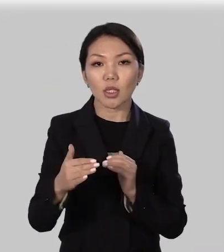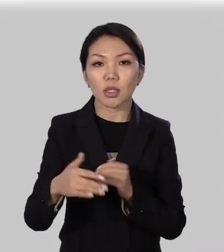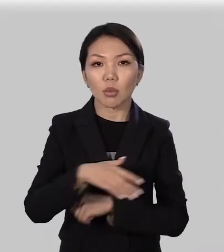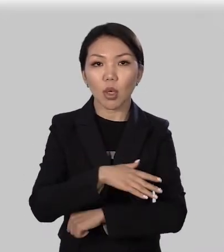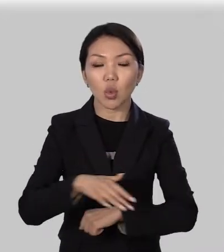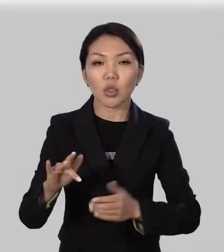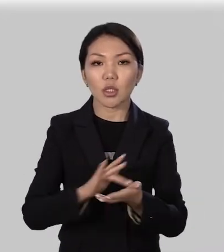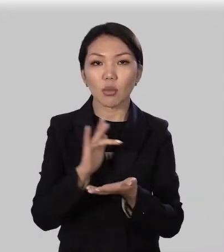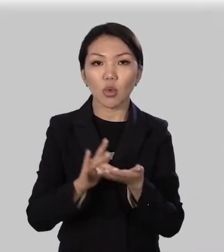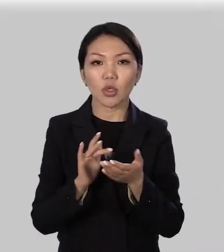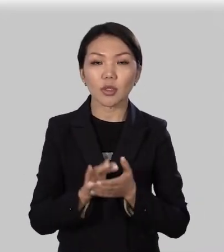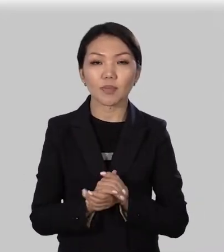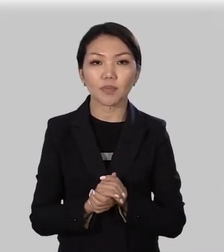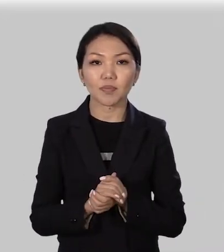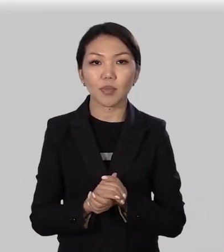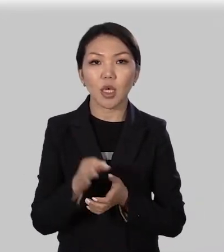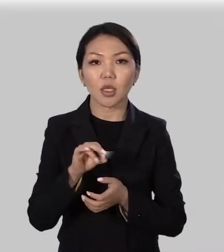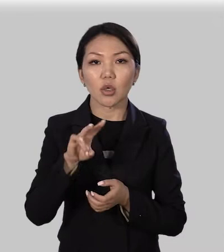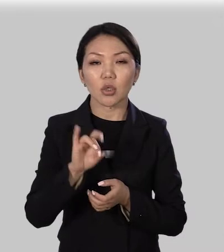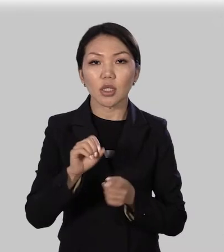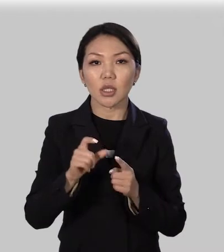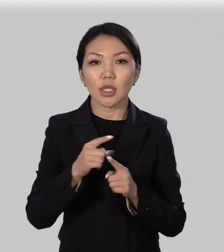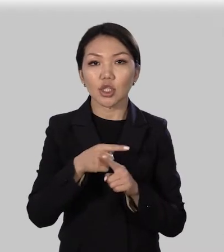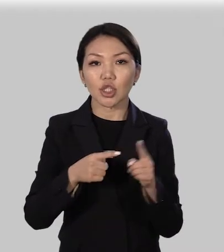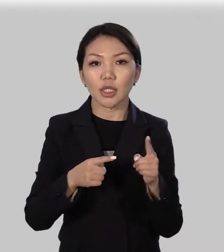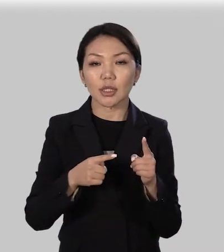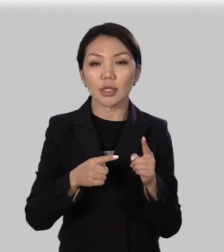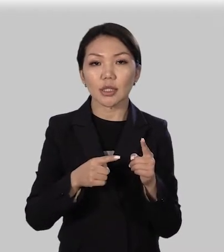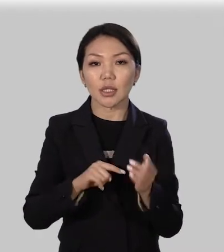Однородные части в сложных предложениях не разделяются запятой.